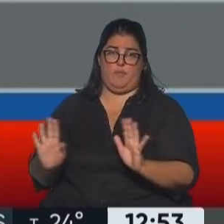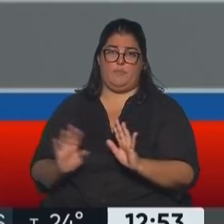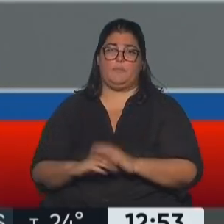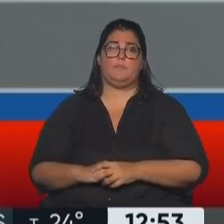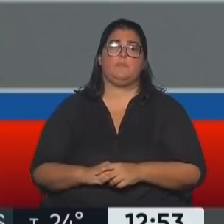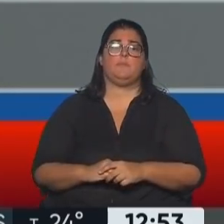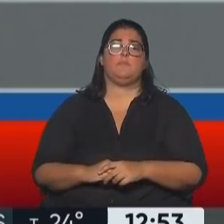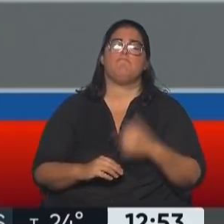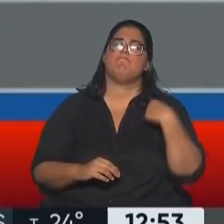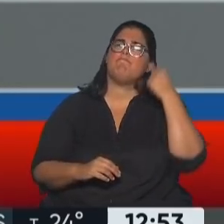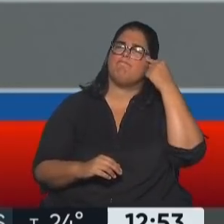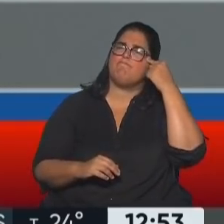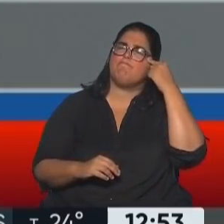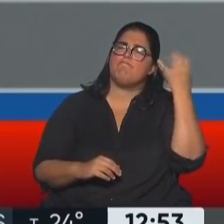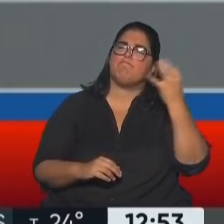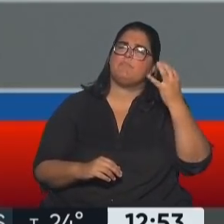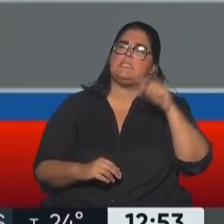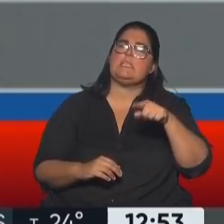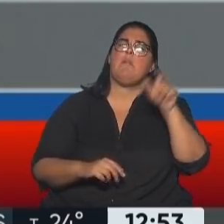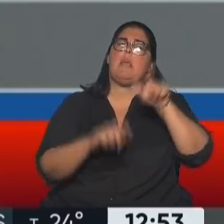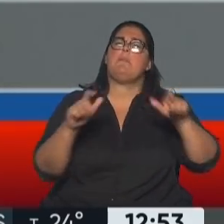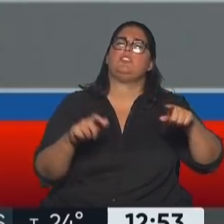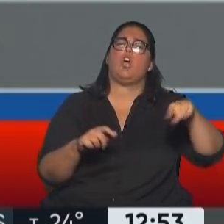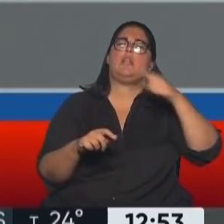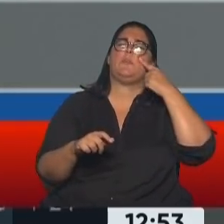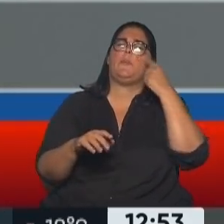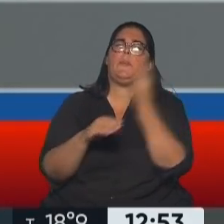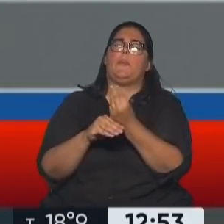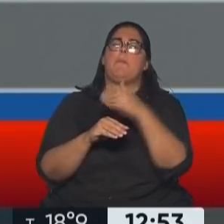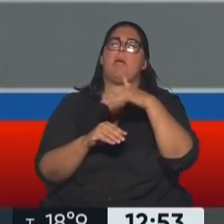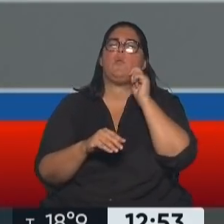Pensée évidemment toute particulière pour les habitants de Mariupol qui vit l'un des plus grands drames.